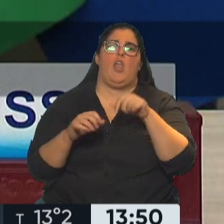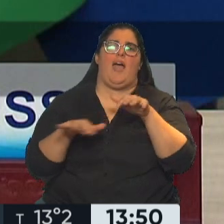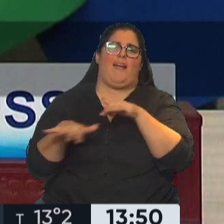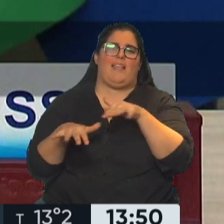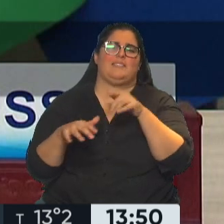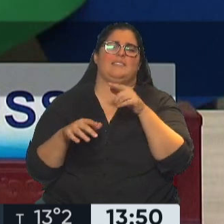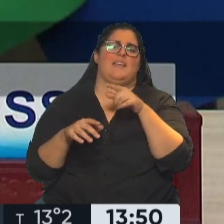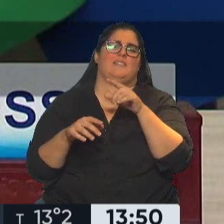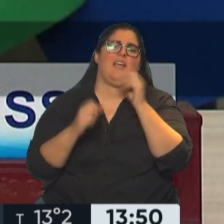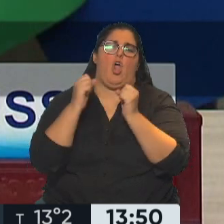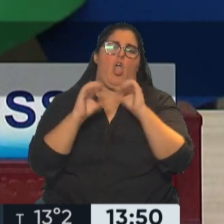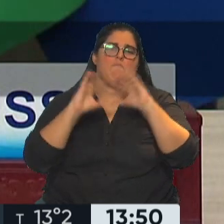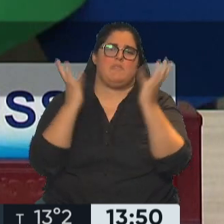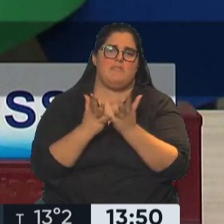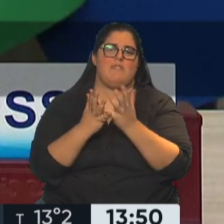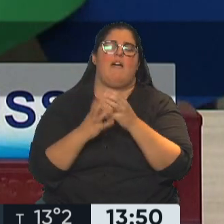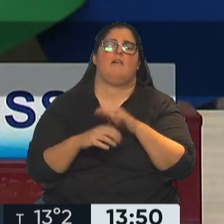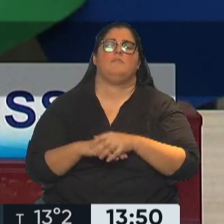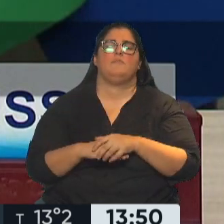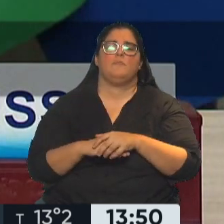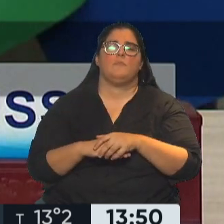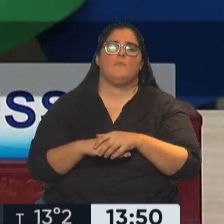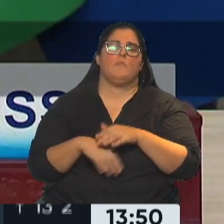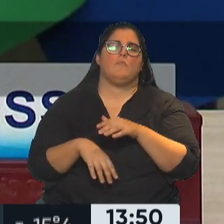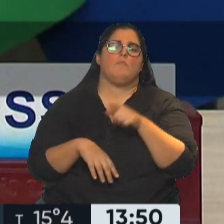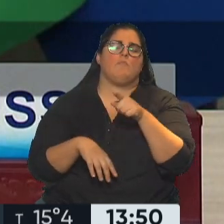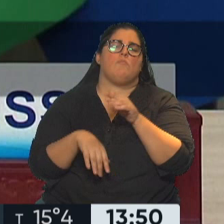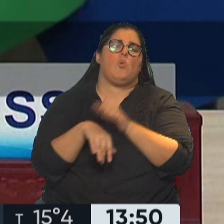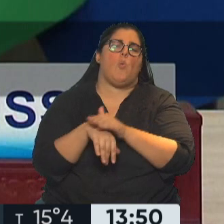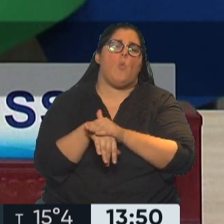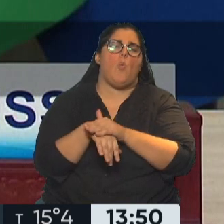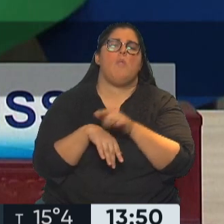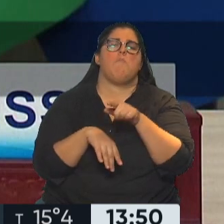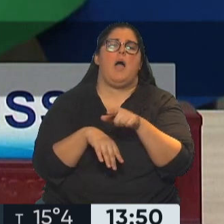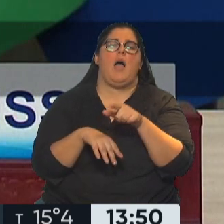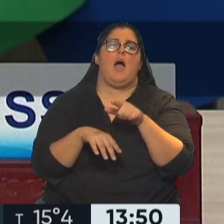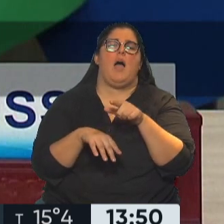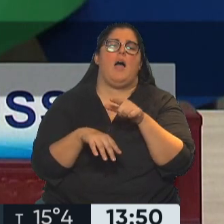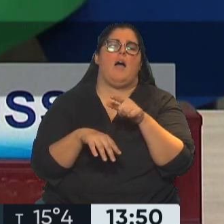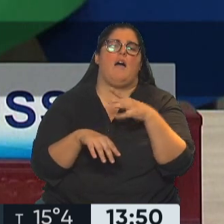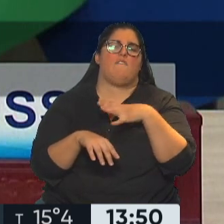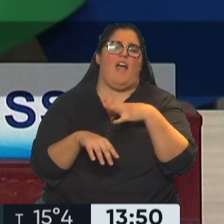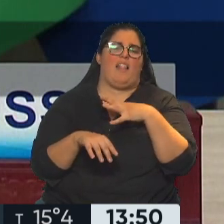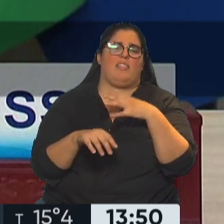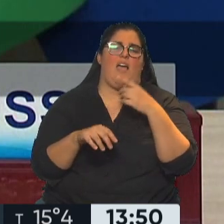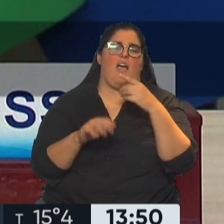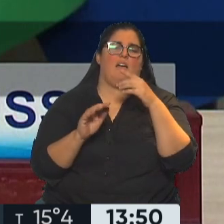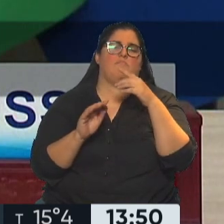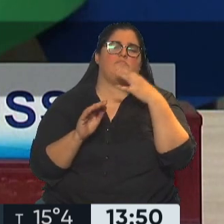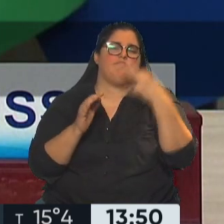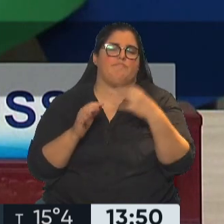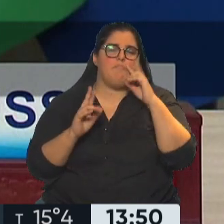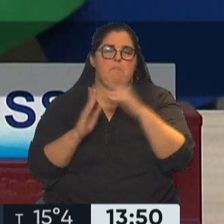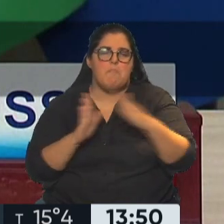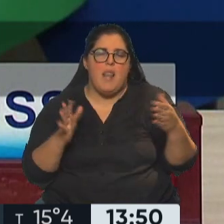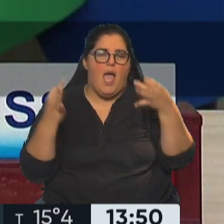взаимовыгодной кооперации можно искать выходы из той кризисной ситуации, которая сложилась в мировой экономике из